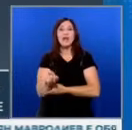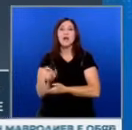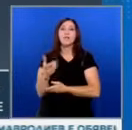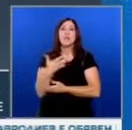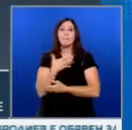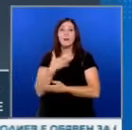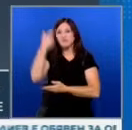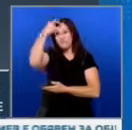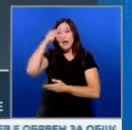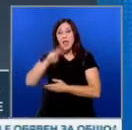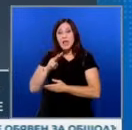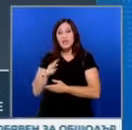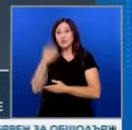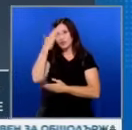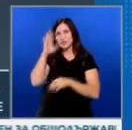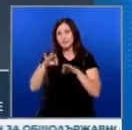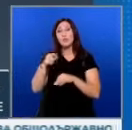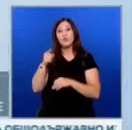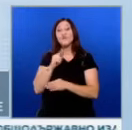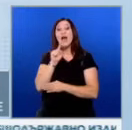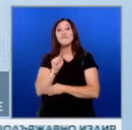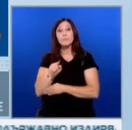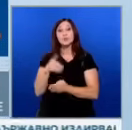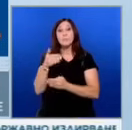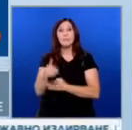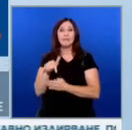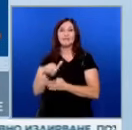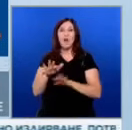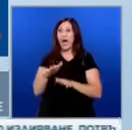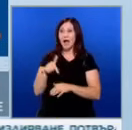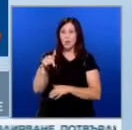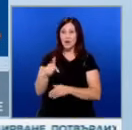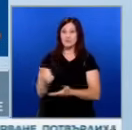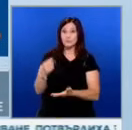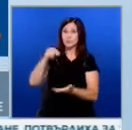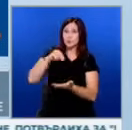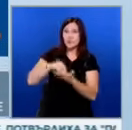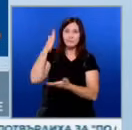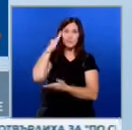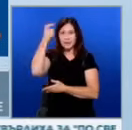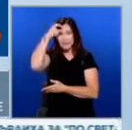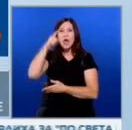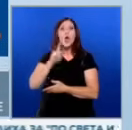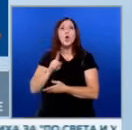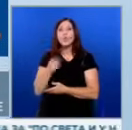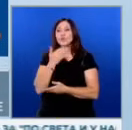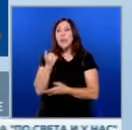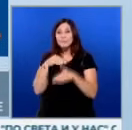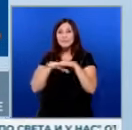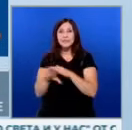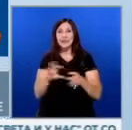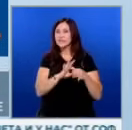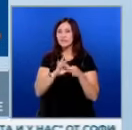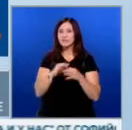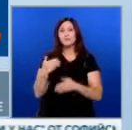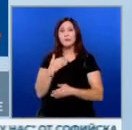или честни избори? Това е въпросът пред Главчев. Ако Главчев сложи министър на МВР, който няма скрита зависимост от Пеевски,